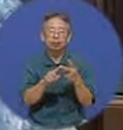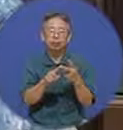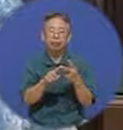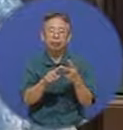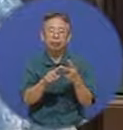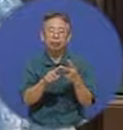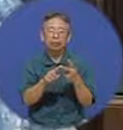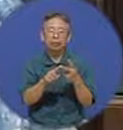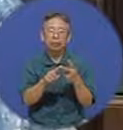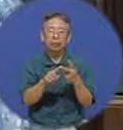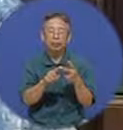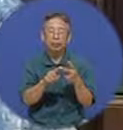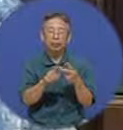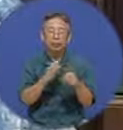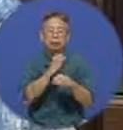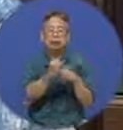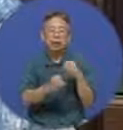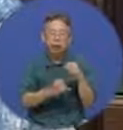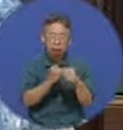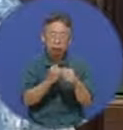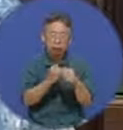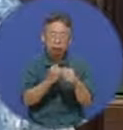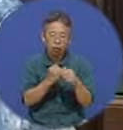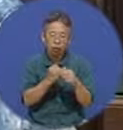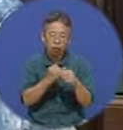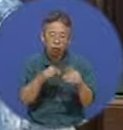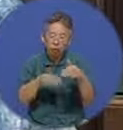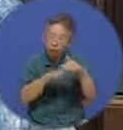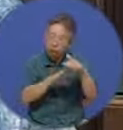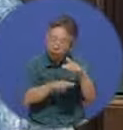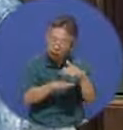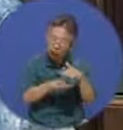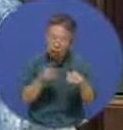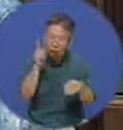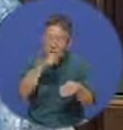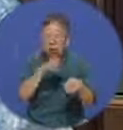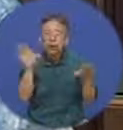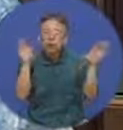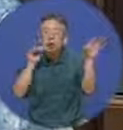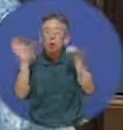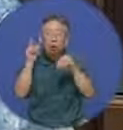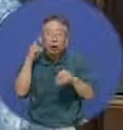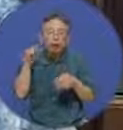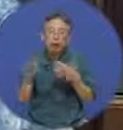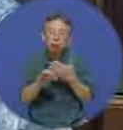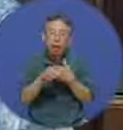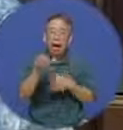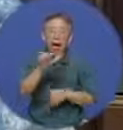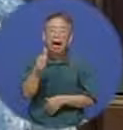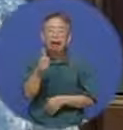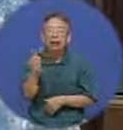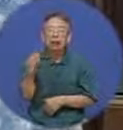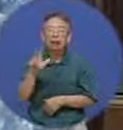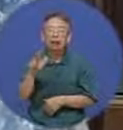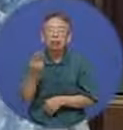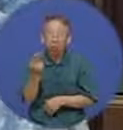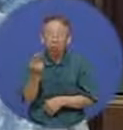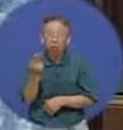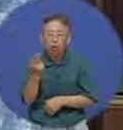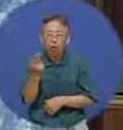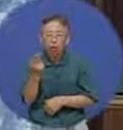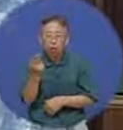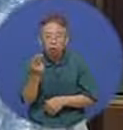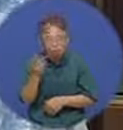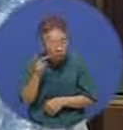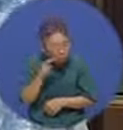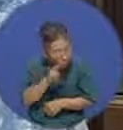えばネット社会に潜む有害情報みたいなのがありますね。あるいは例えばアダルトなんとかとかね、そういうところにこう引き寄せ